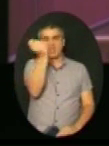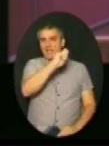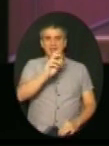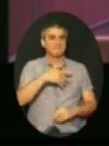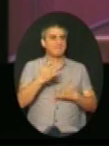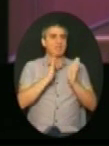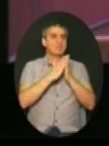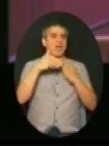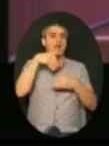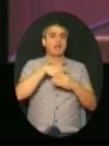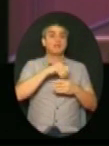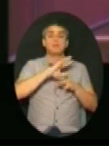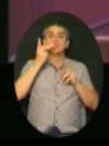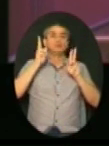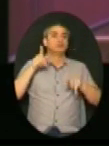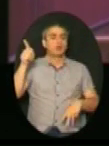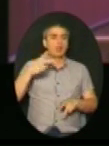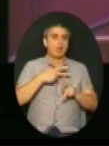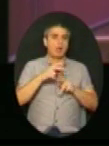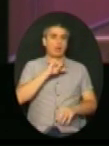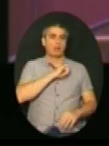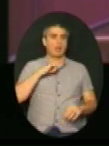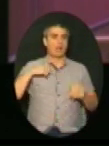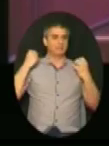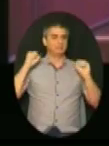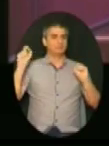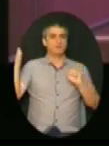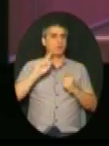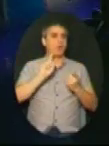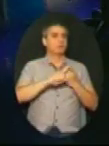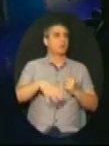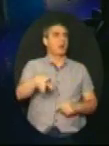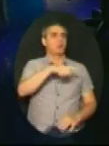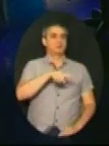ארנק. כל שיש לו הם עצמאותו ואי תלותו.